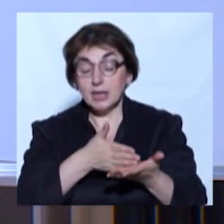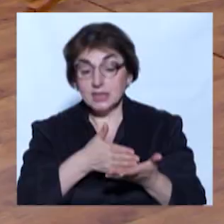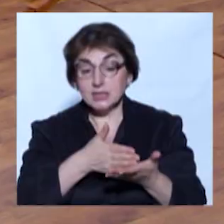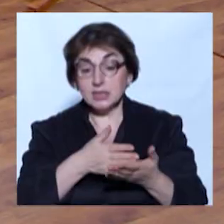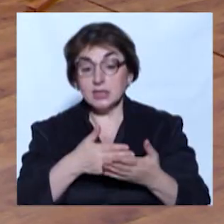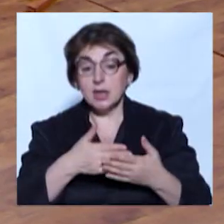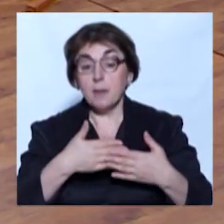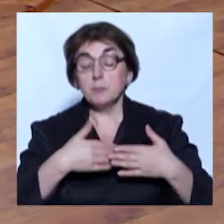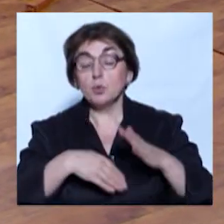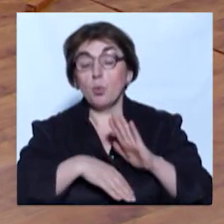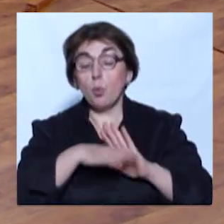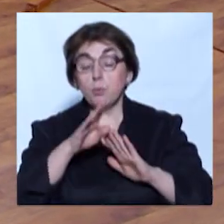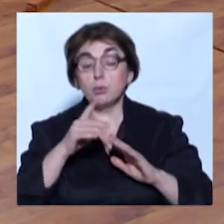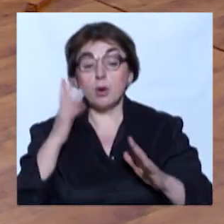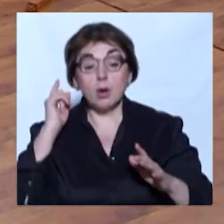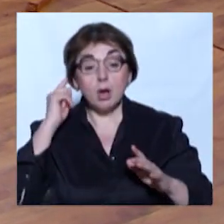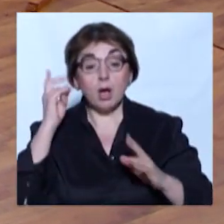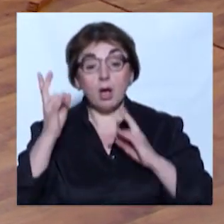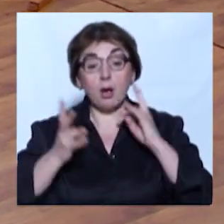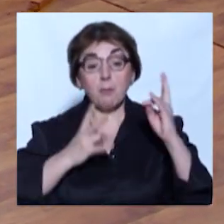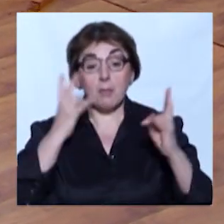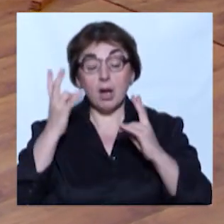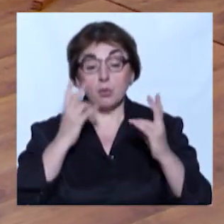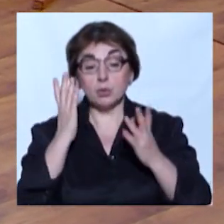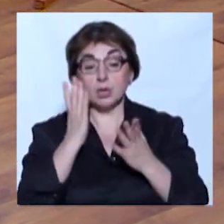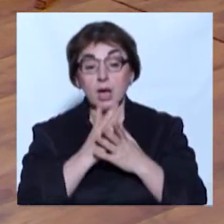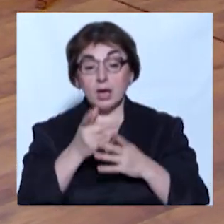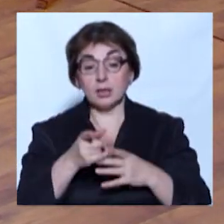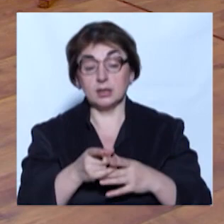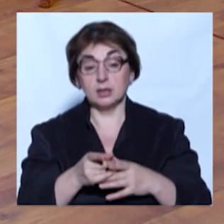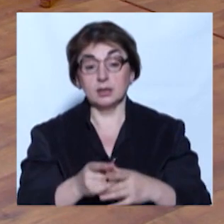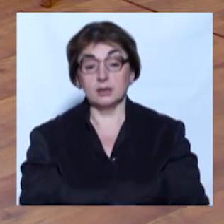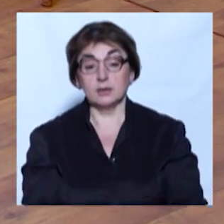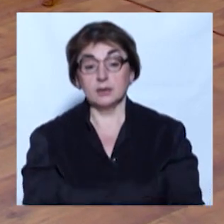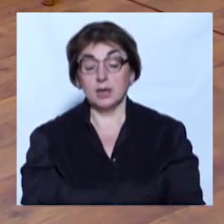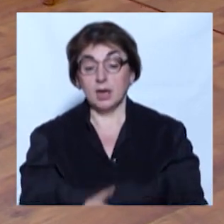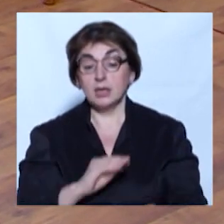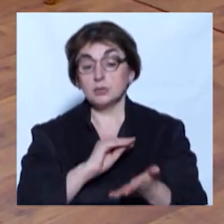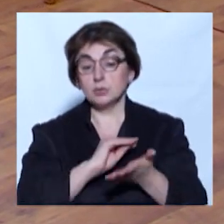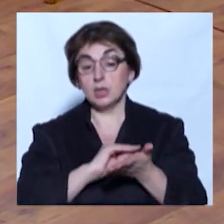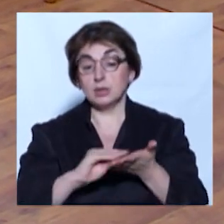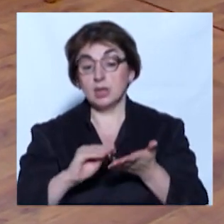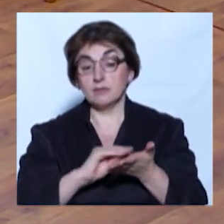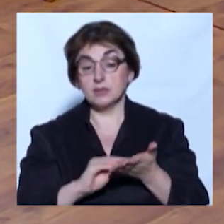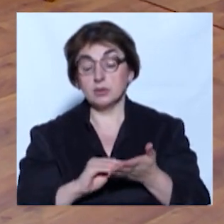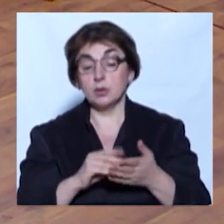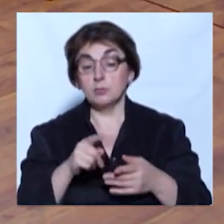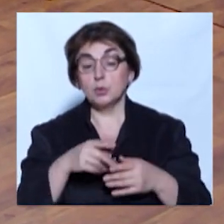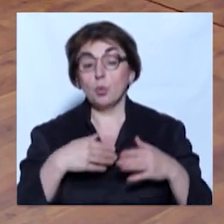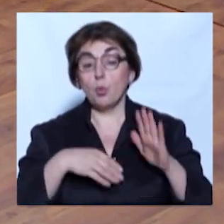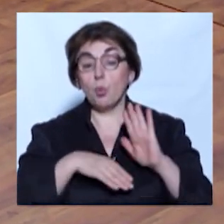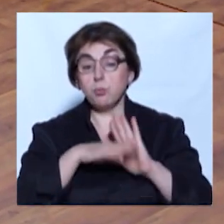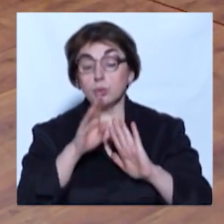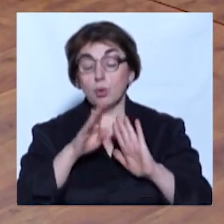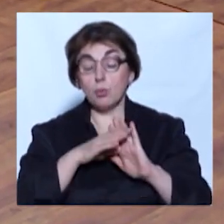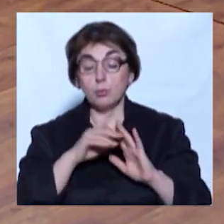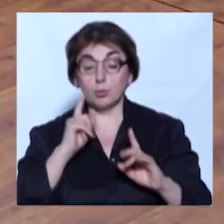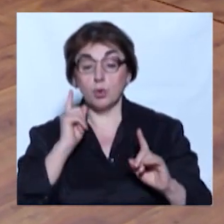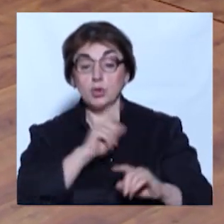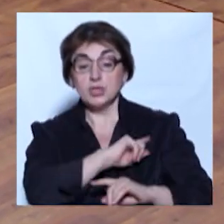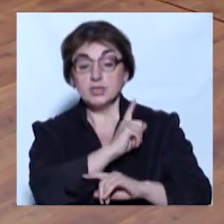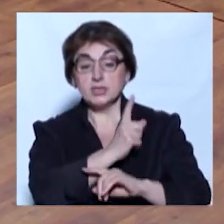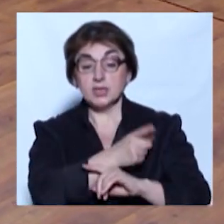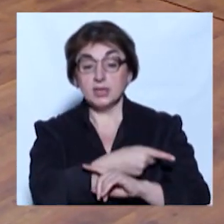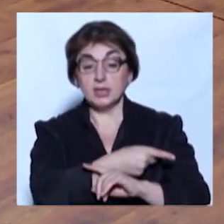უფრო ძლიერ ხმას გამოსცემს გერის წყარო. Აი ეს დავწეროთ. Მით უფრო ძლიერ